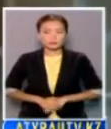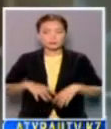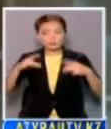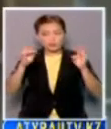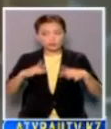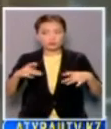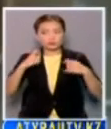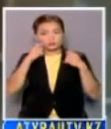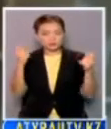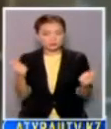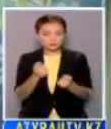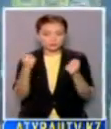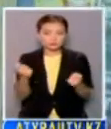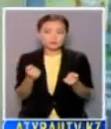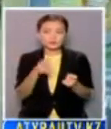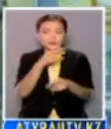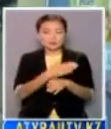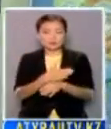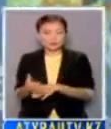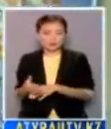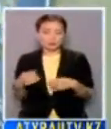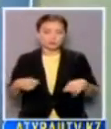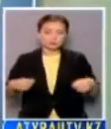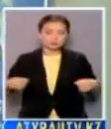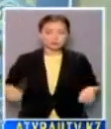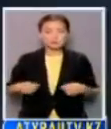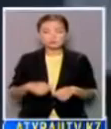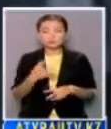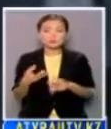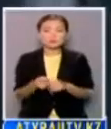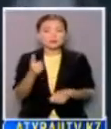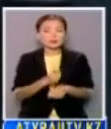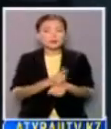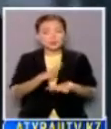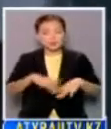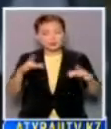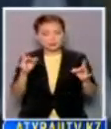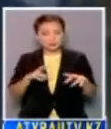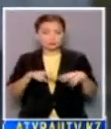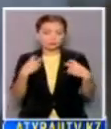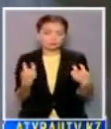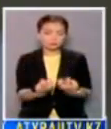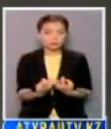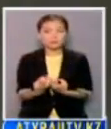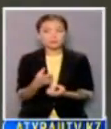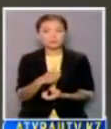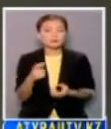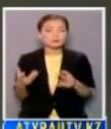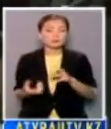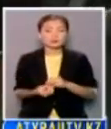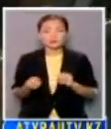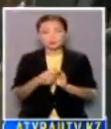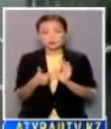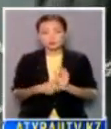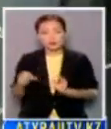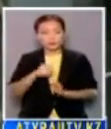Мейрамханада туған күн тойлау, шектелген уақыттан тыс сауда-саттық жасау, рұқсат етілмеген кафелердің тұтынушыларды қабылдауы, бұл